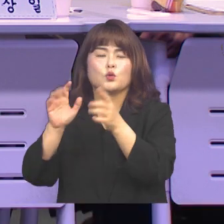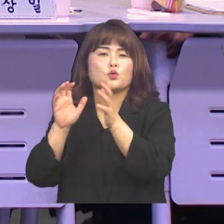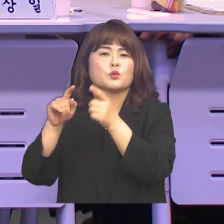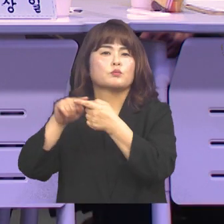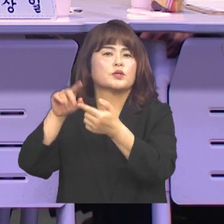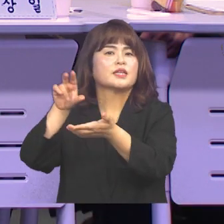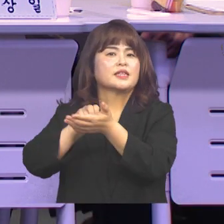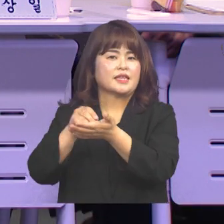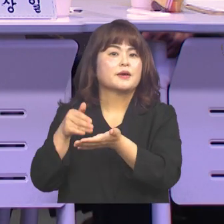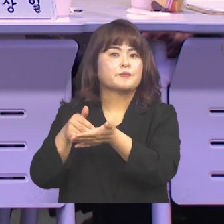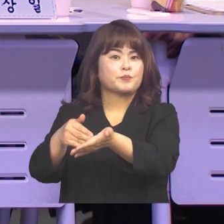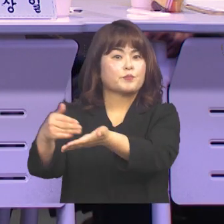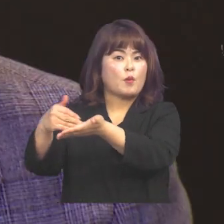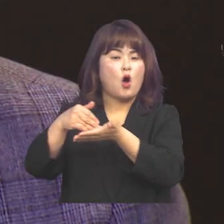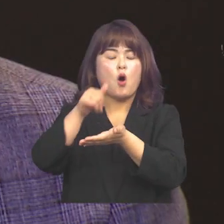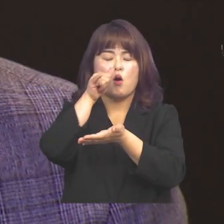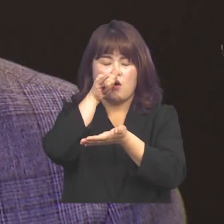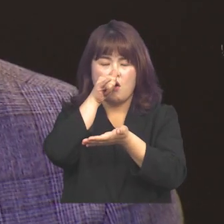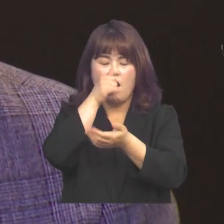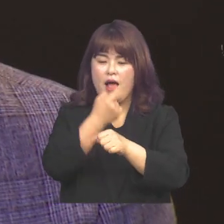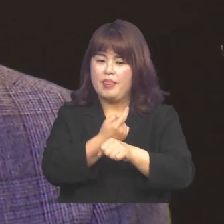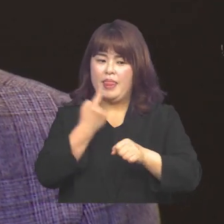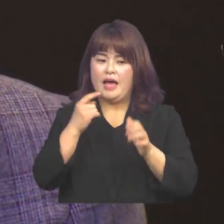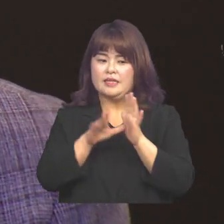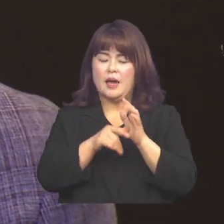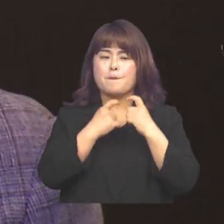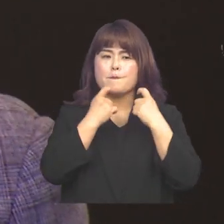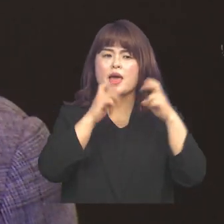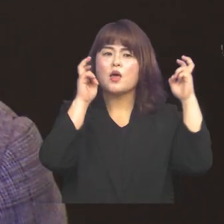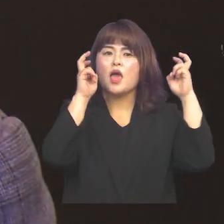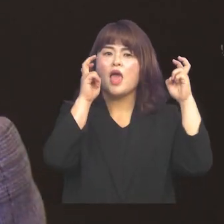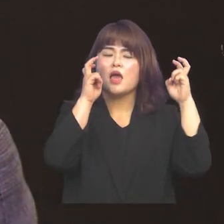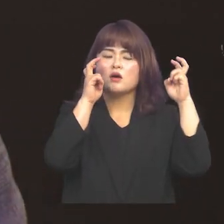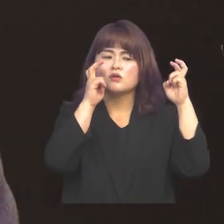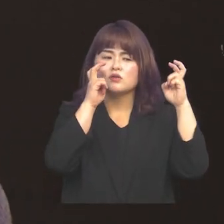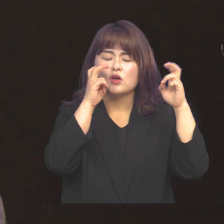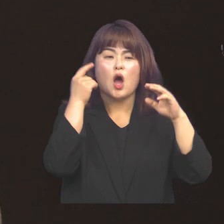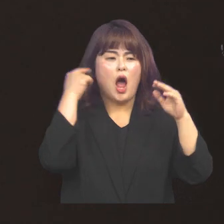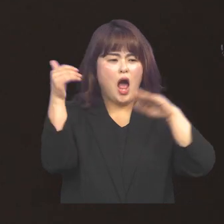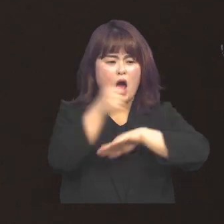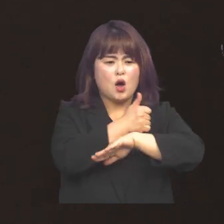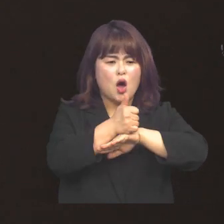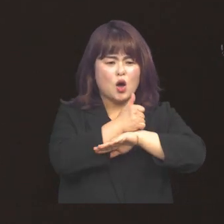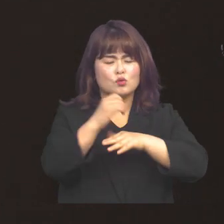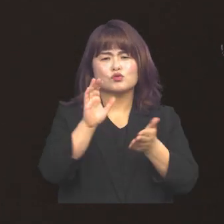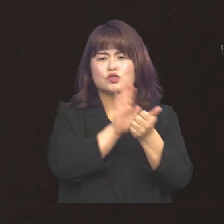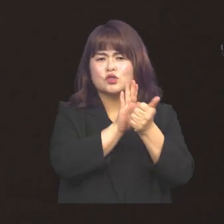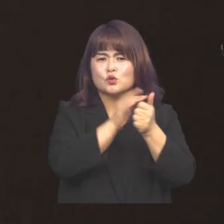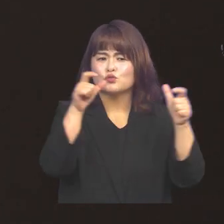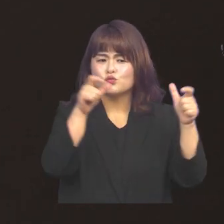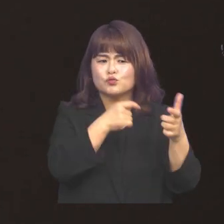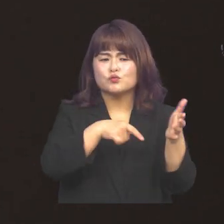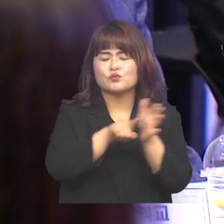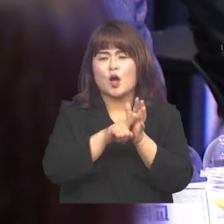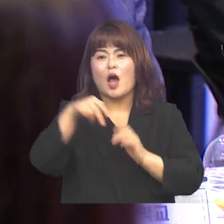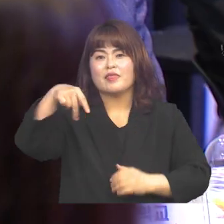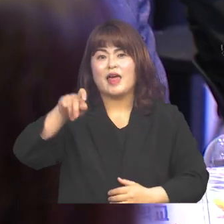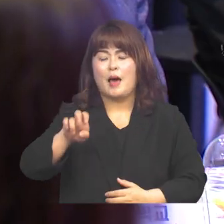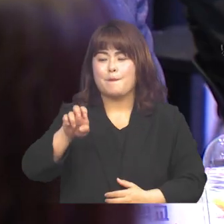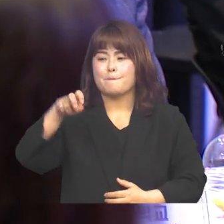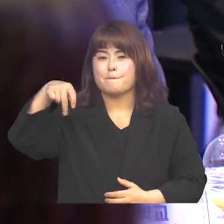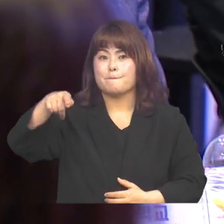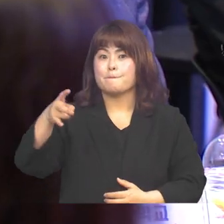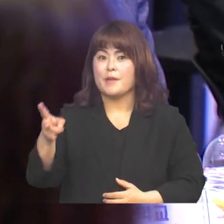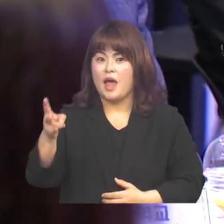언급됐습니다. 한편 이 시장은 지난해 민간기업 지원 중단으로 통학버스 운행의 위기를 맞은 3개 고등학교에